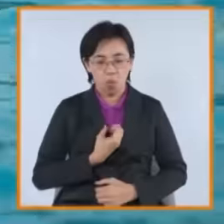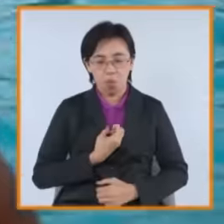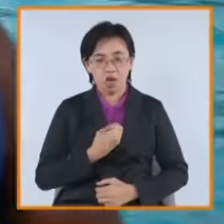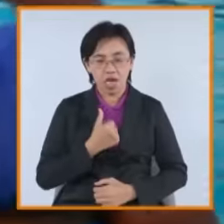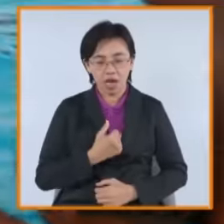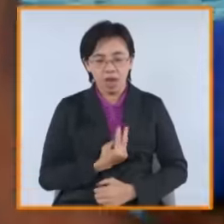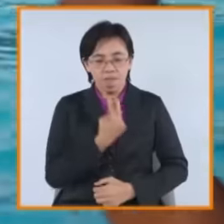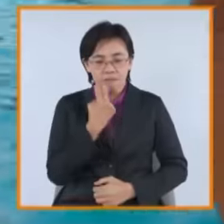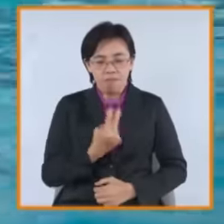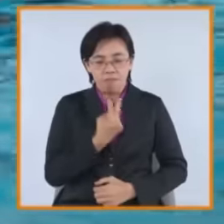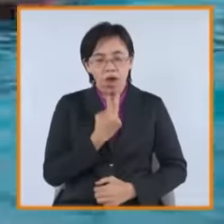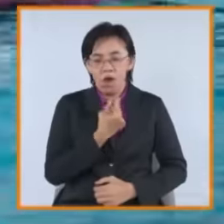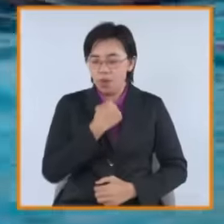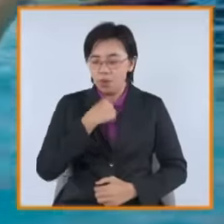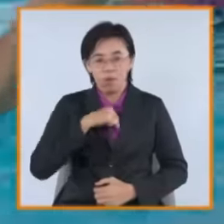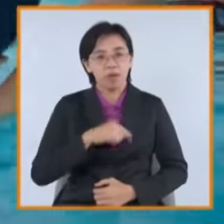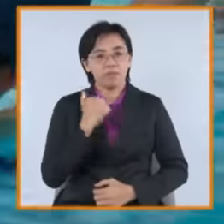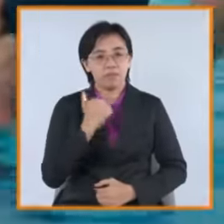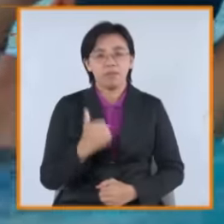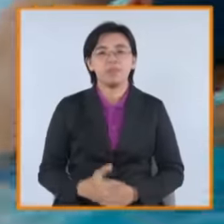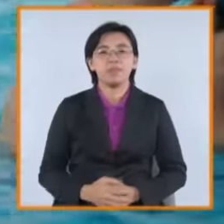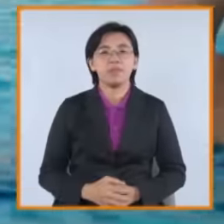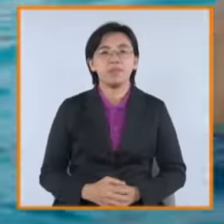ทางเดินหายใจที่ดีขึ้น